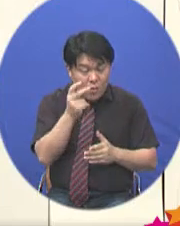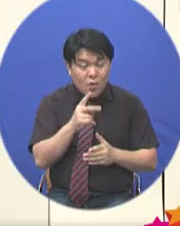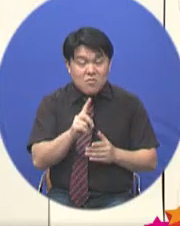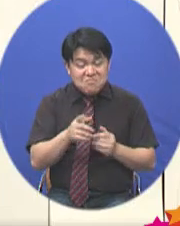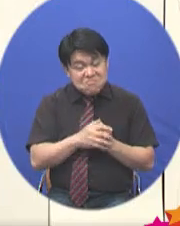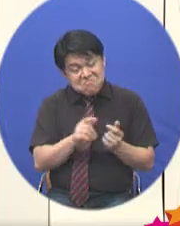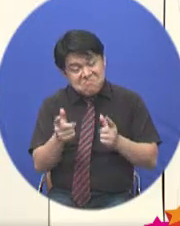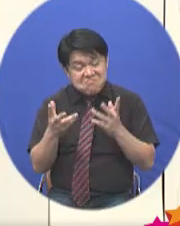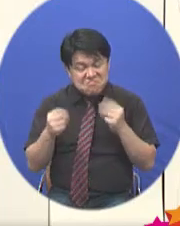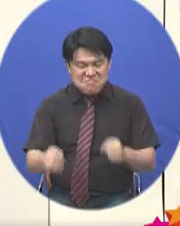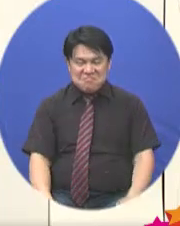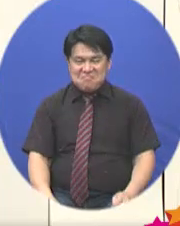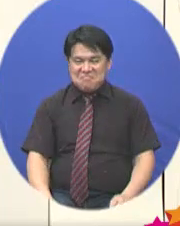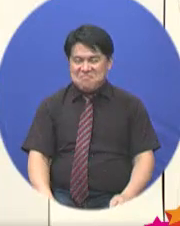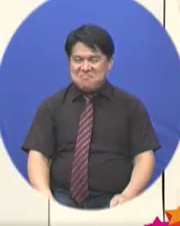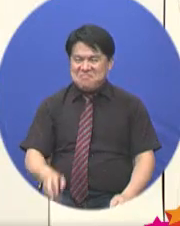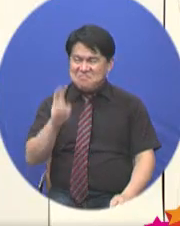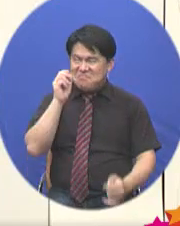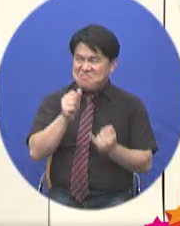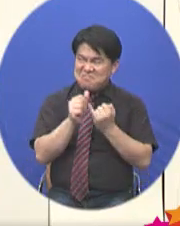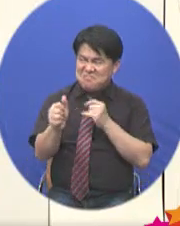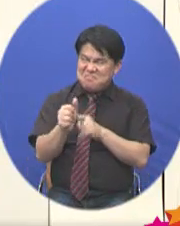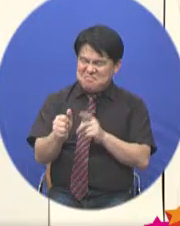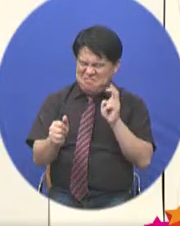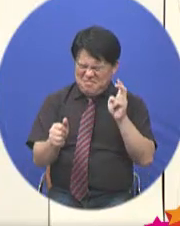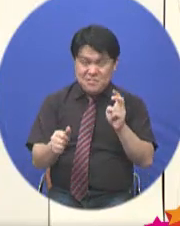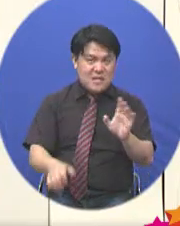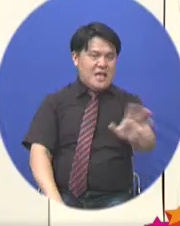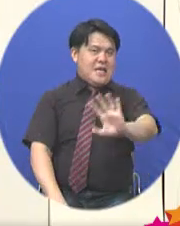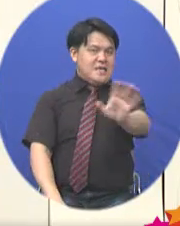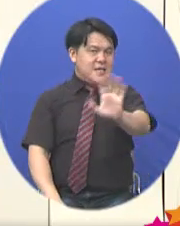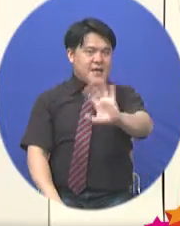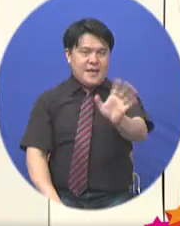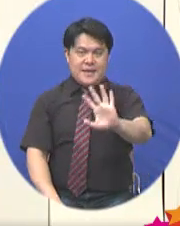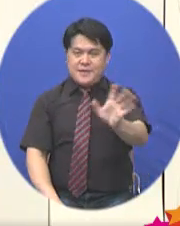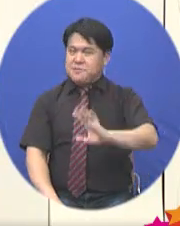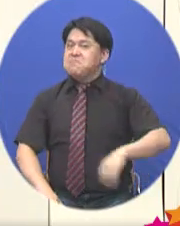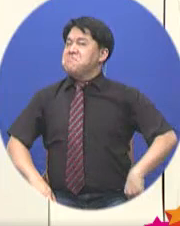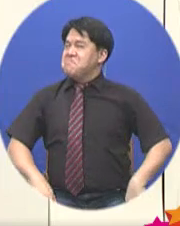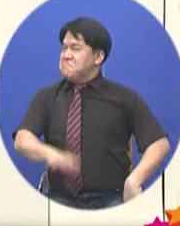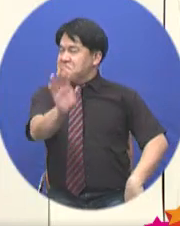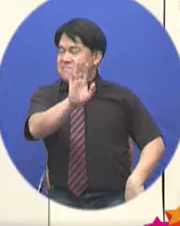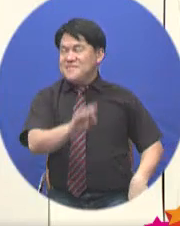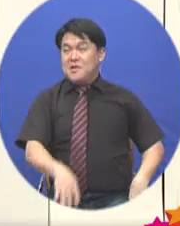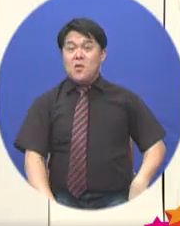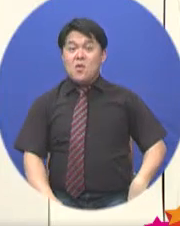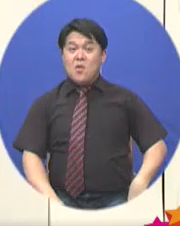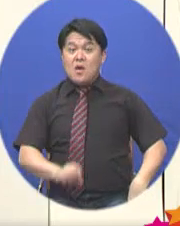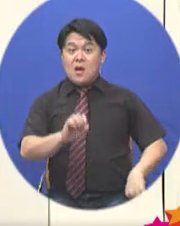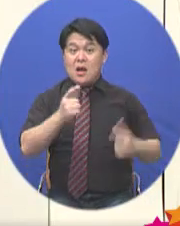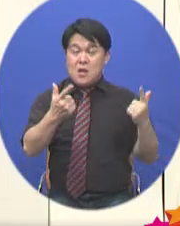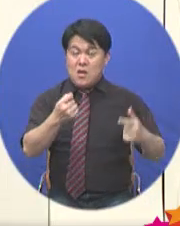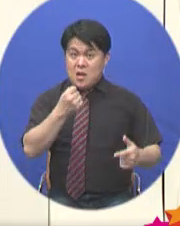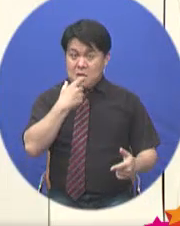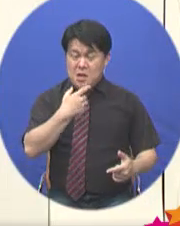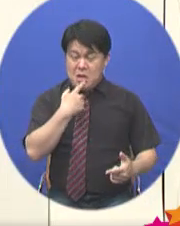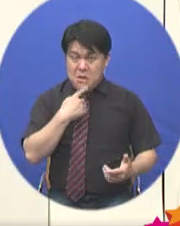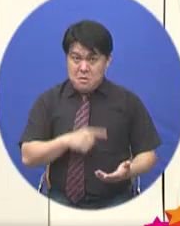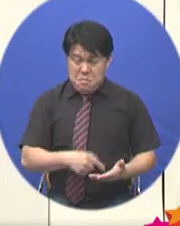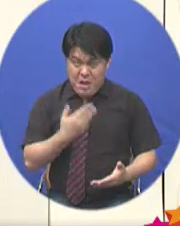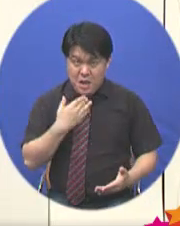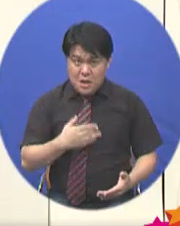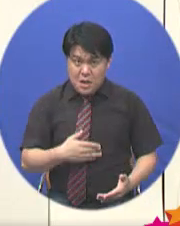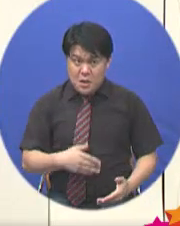있고 아무래도 남편이지 뭐 그랬을까요? 아니요 아니요 아니요 예 어떻게 아니요를 그렇게 쉽게 그래, 말씀하세요? 그럴